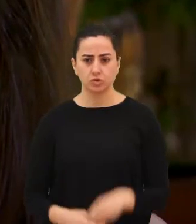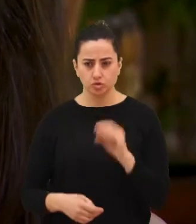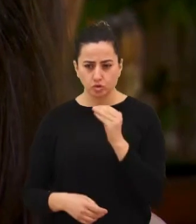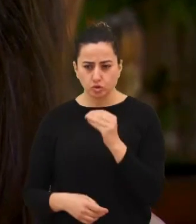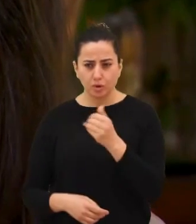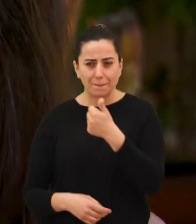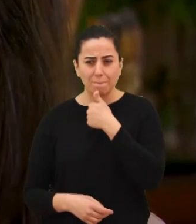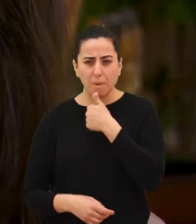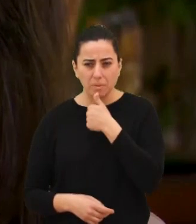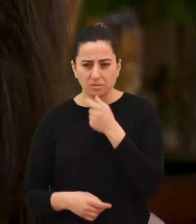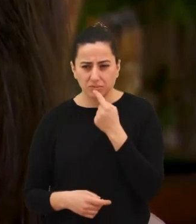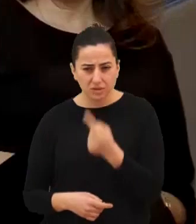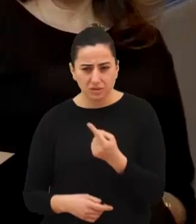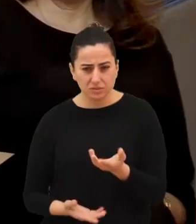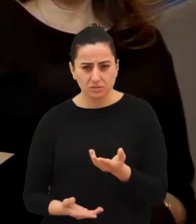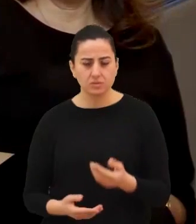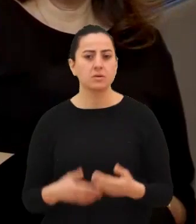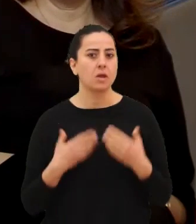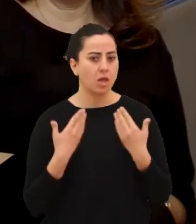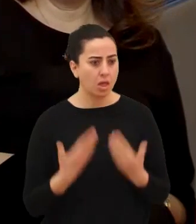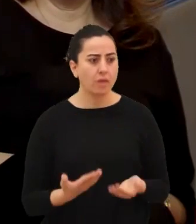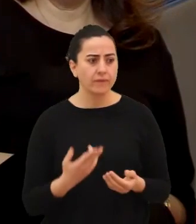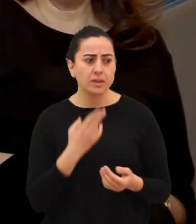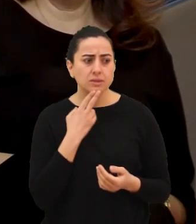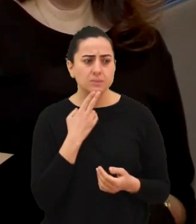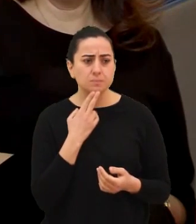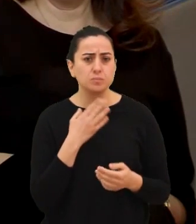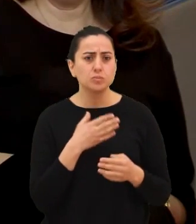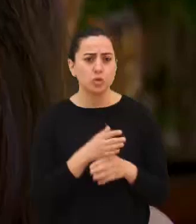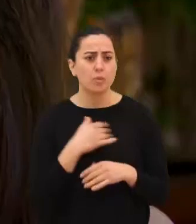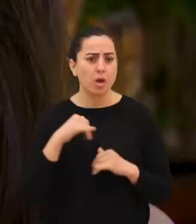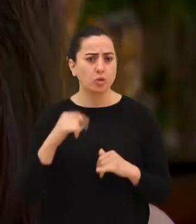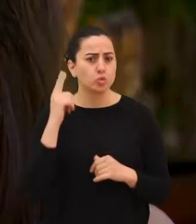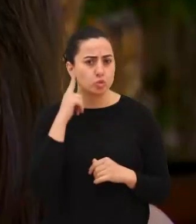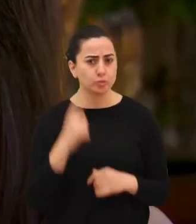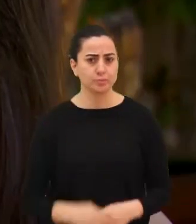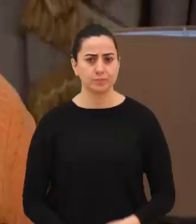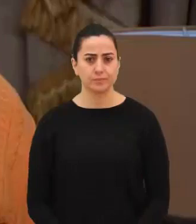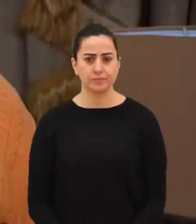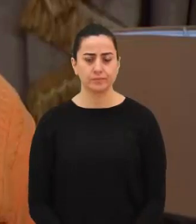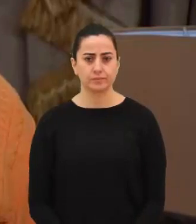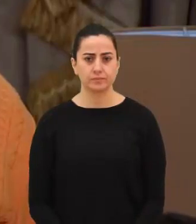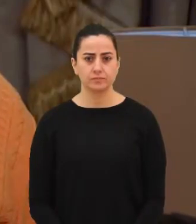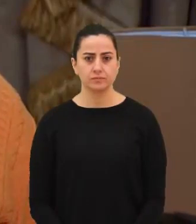Çocukların babası olduğunu mu dedi? Evet Boncuğum, ben de öyle duydum.